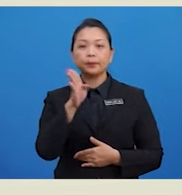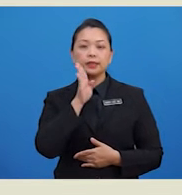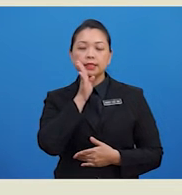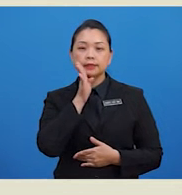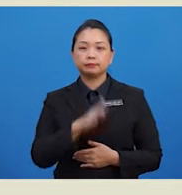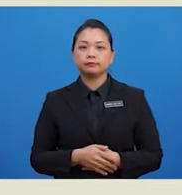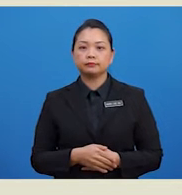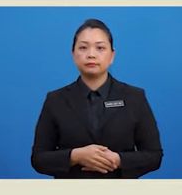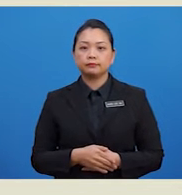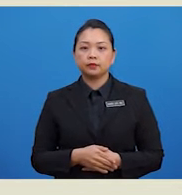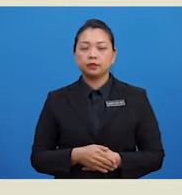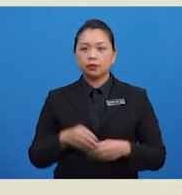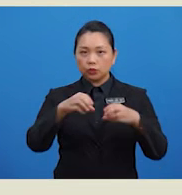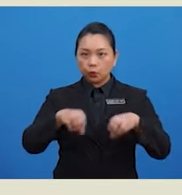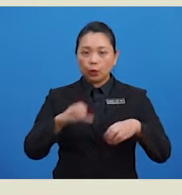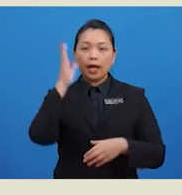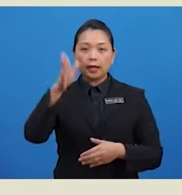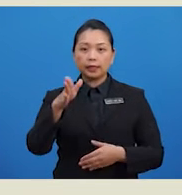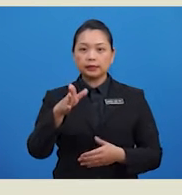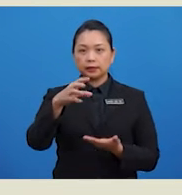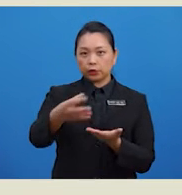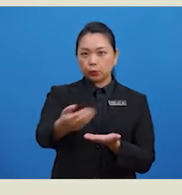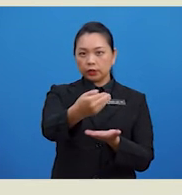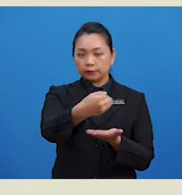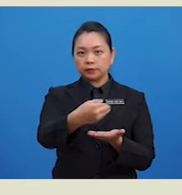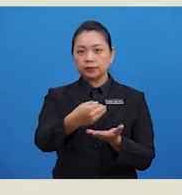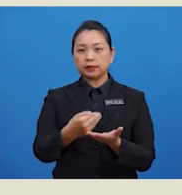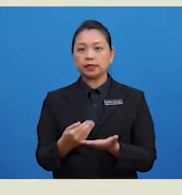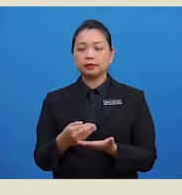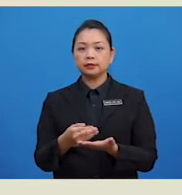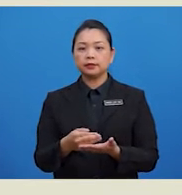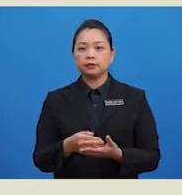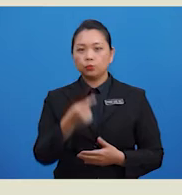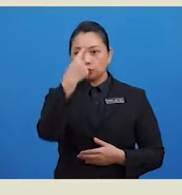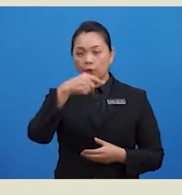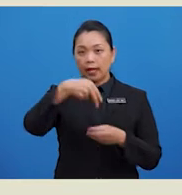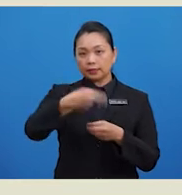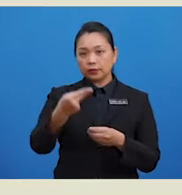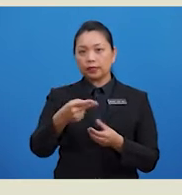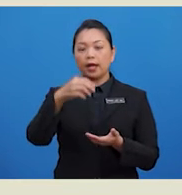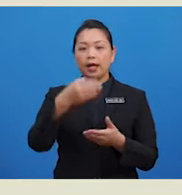Telur tetasan akan dikutip dan dieramkan untuk menghasilkan anak ayam baharu.